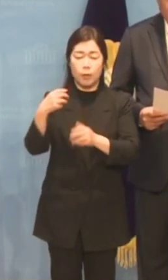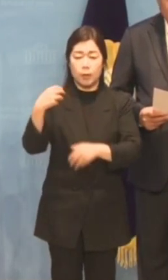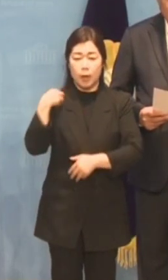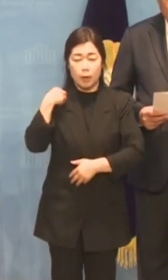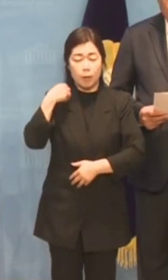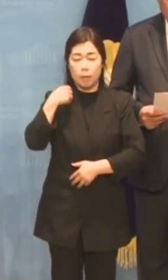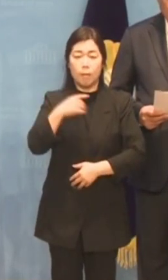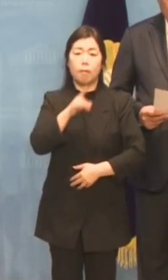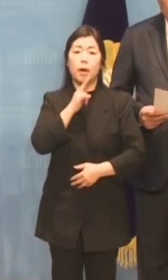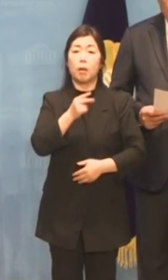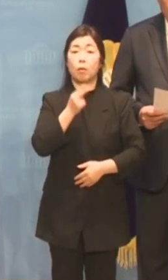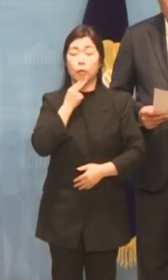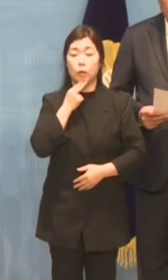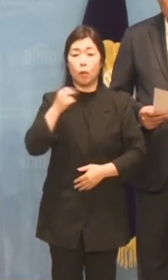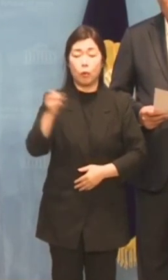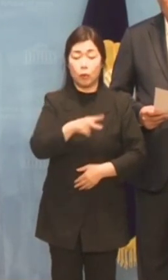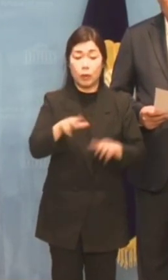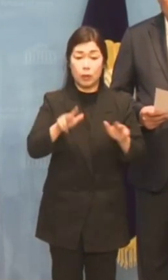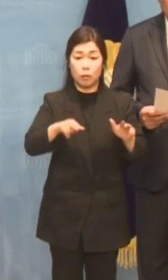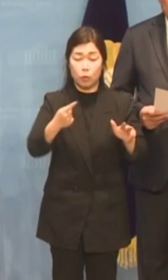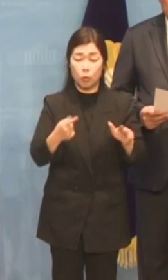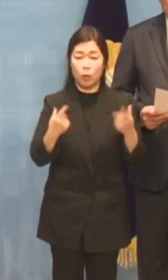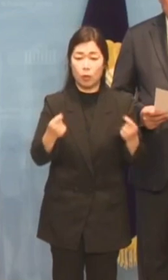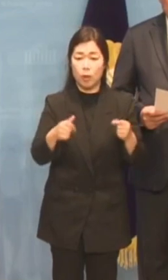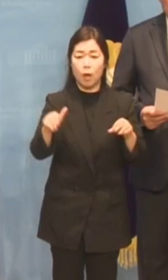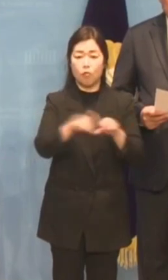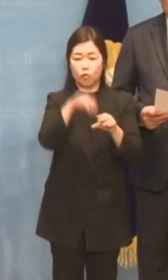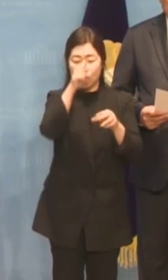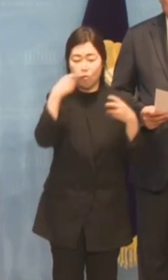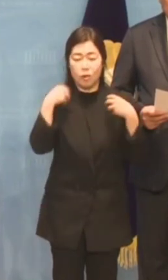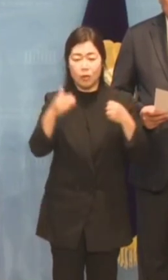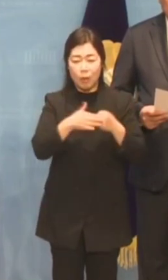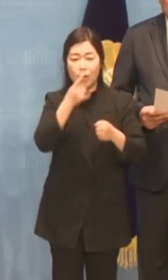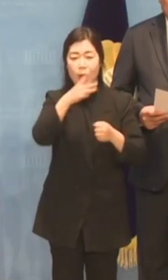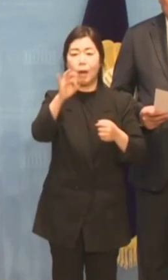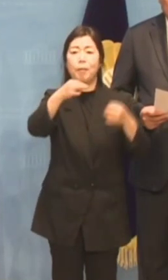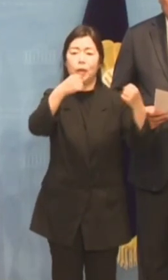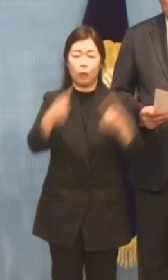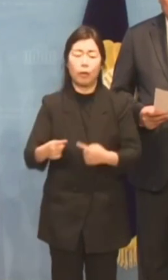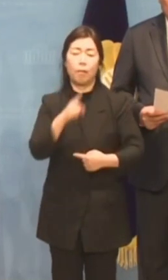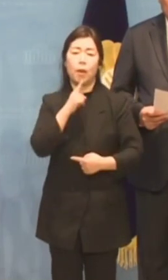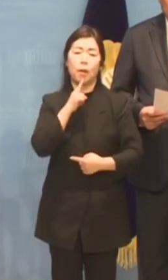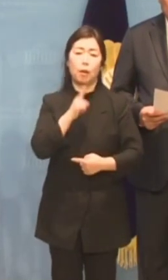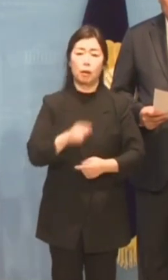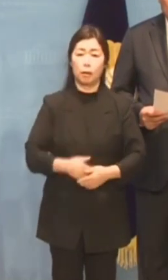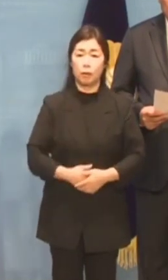책임을 지지 않고 아직도 전 정부 탓만 하고 있습니다.